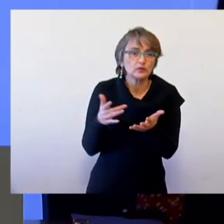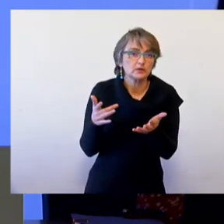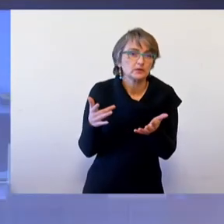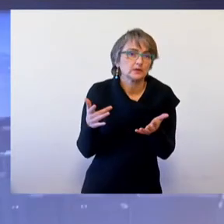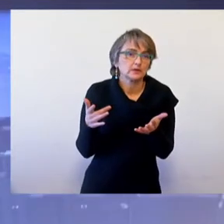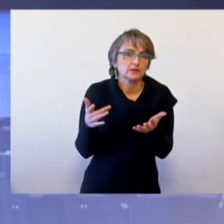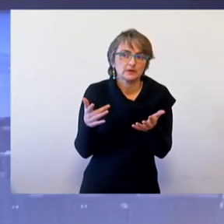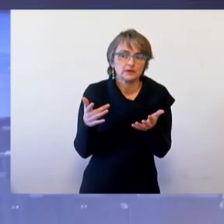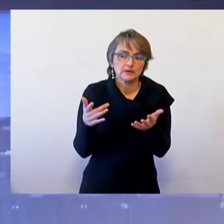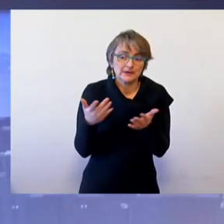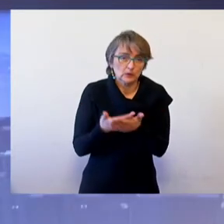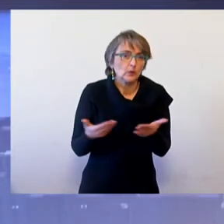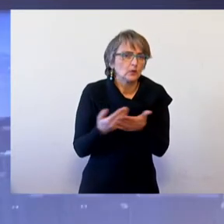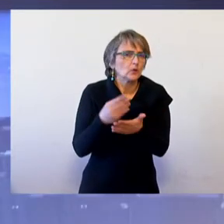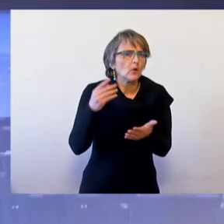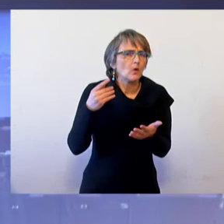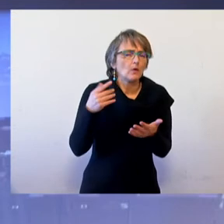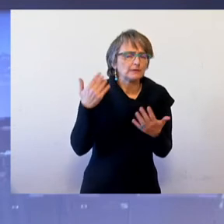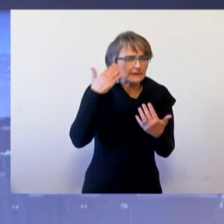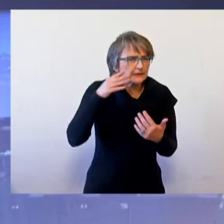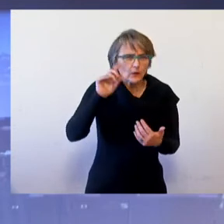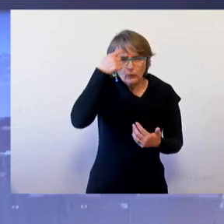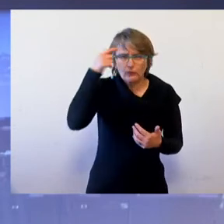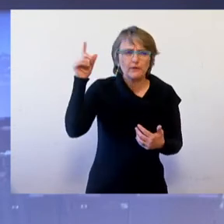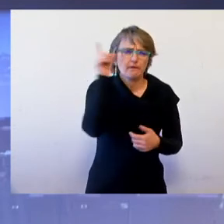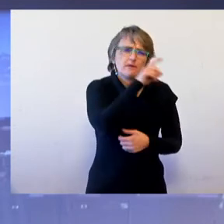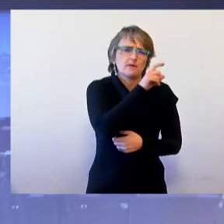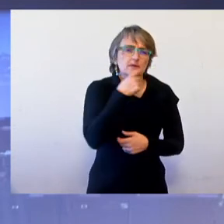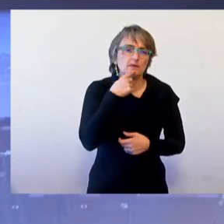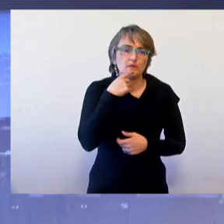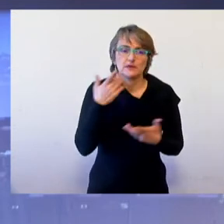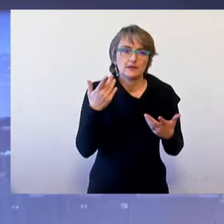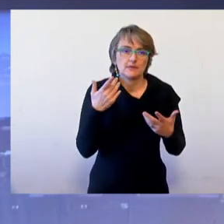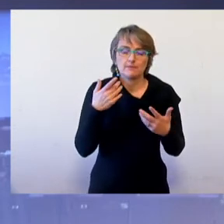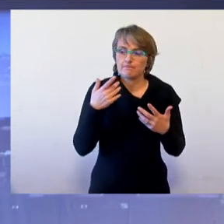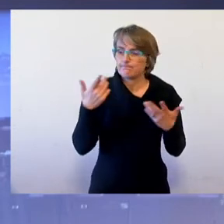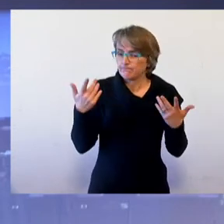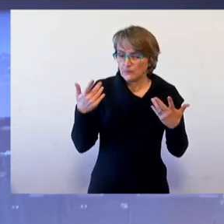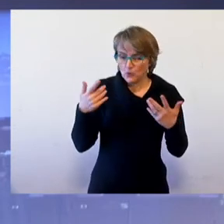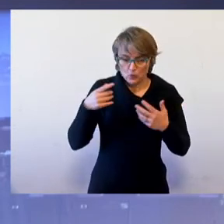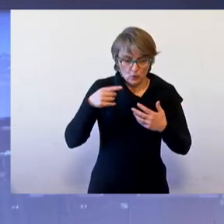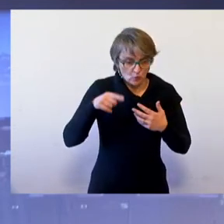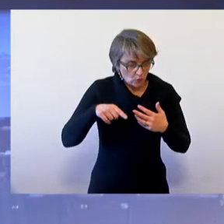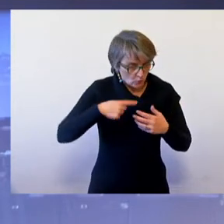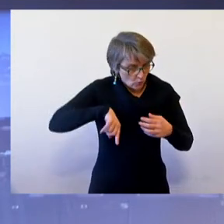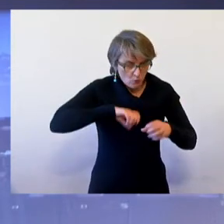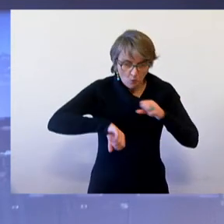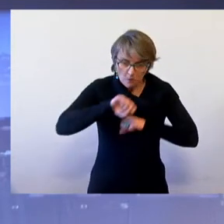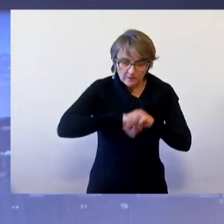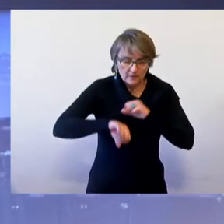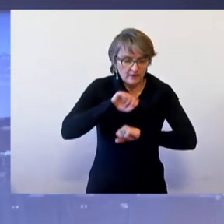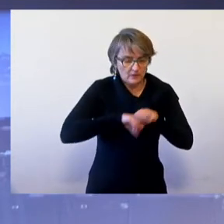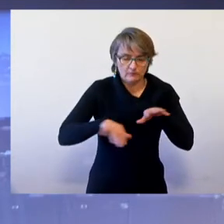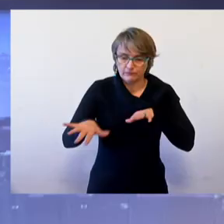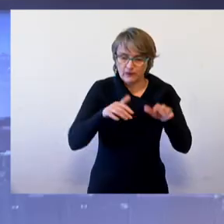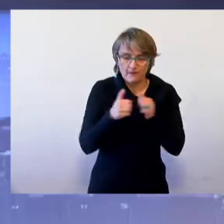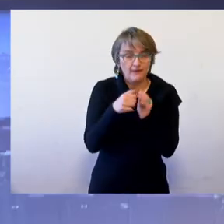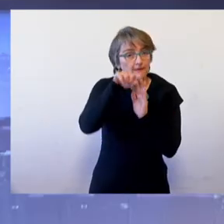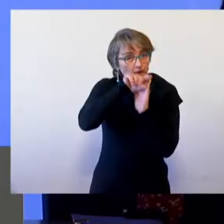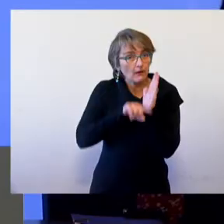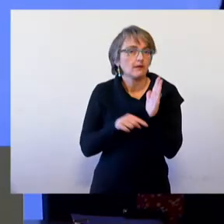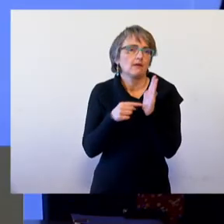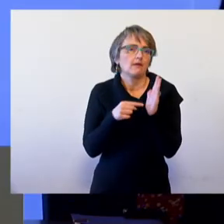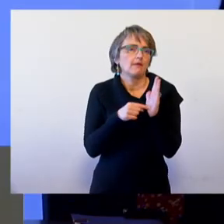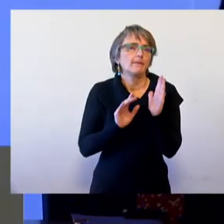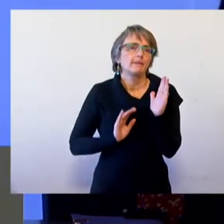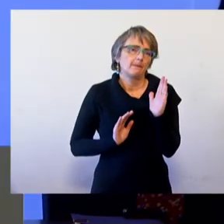difficile. Et donc là, on repose ici une règle. Mais je le dis très tranquillement,